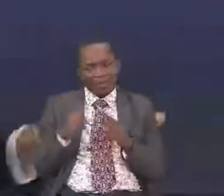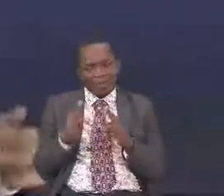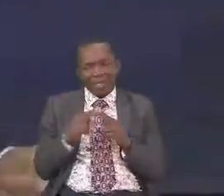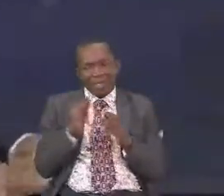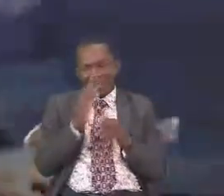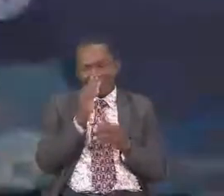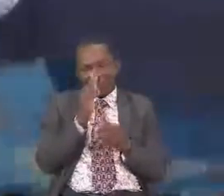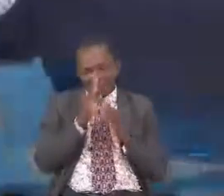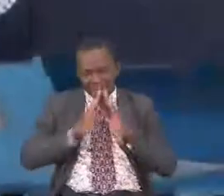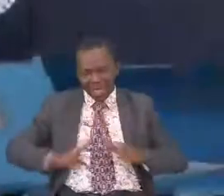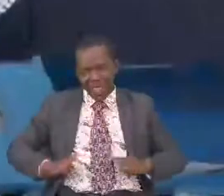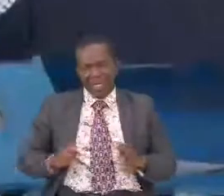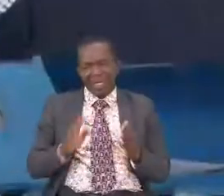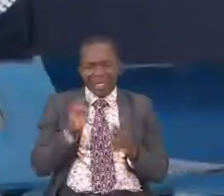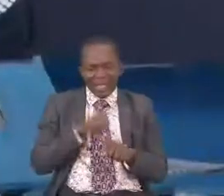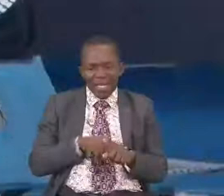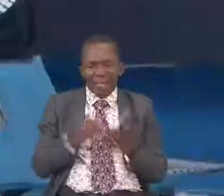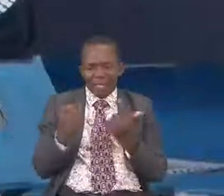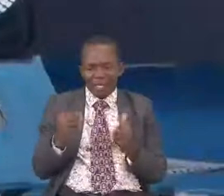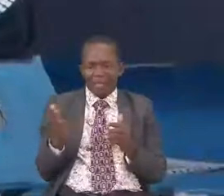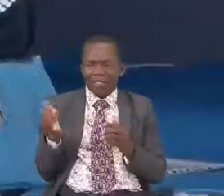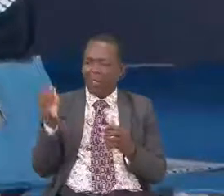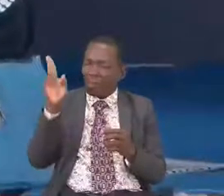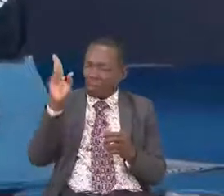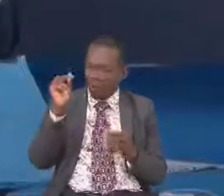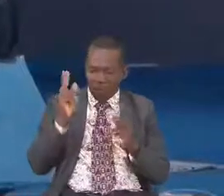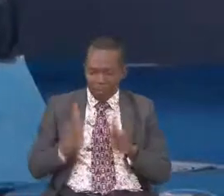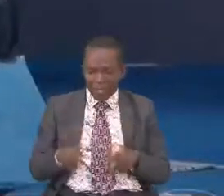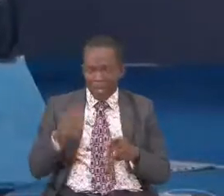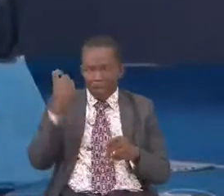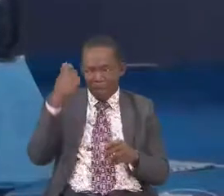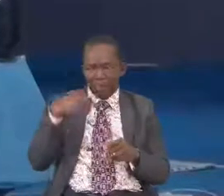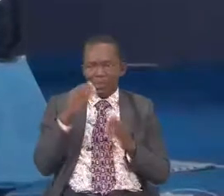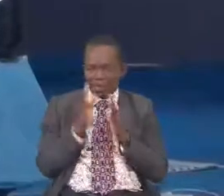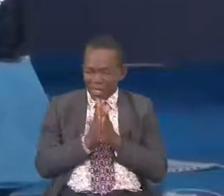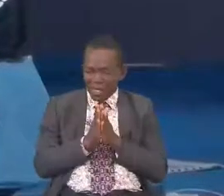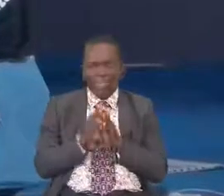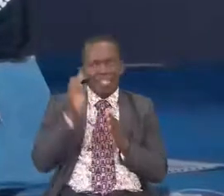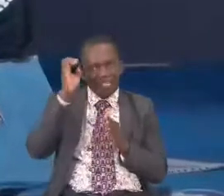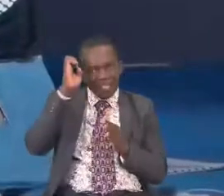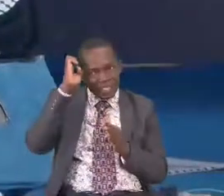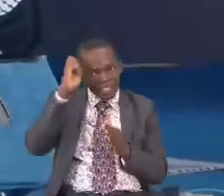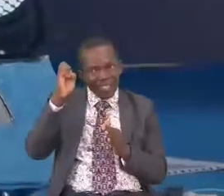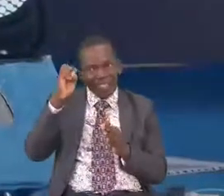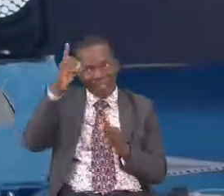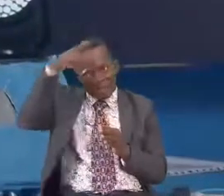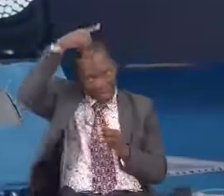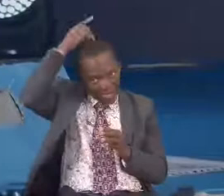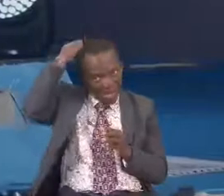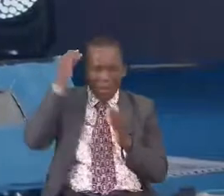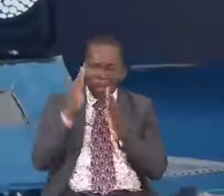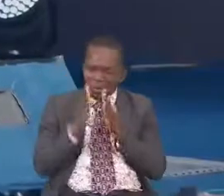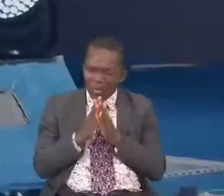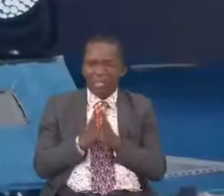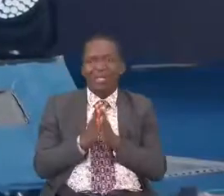tout ce temps. Mais il a prié, il a prié. Il n'a pas argumenté avec les gens, il n'a pas discuté avec les dictes du roi. Il a dit dans sa chambre, il a